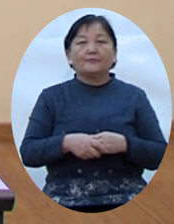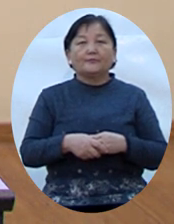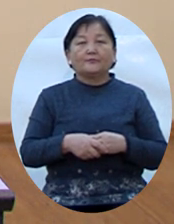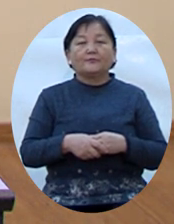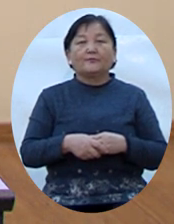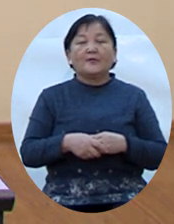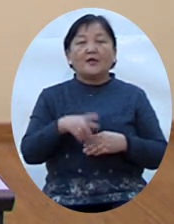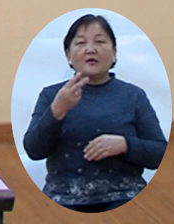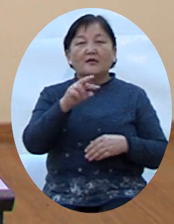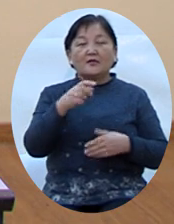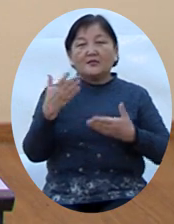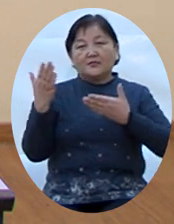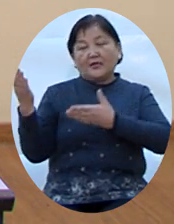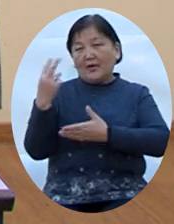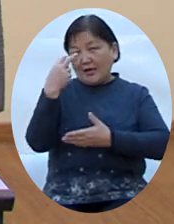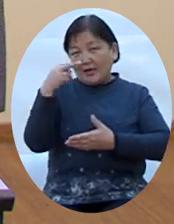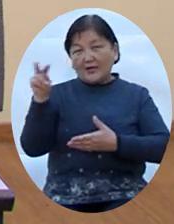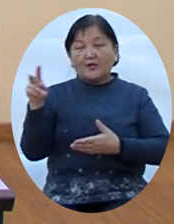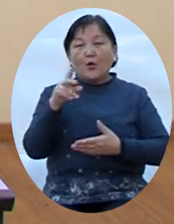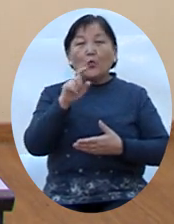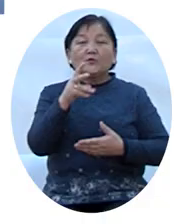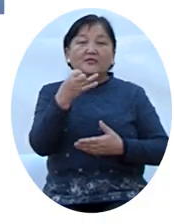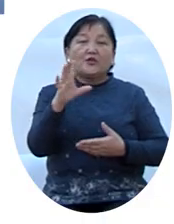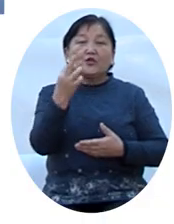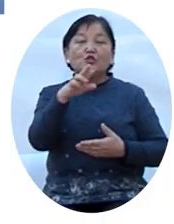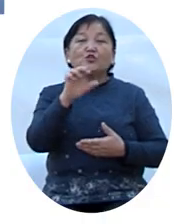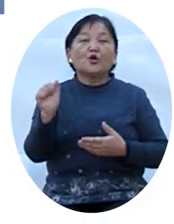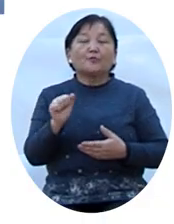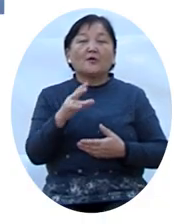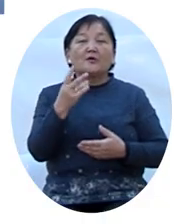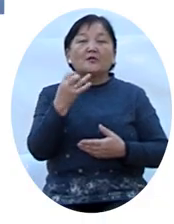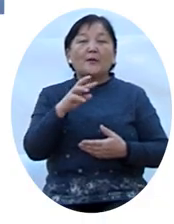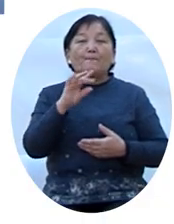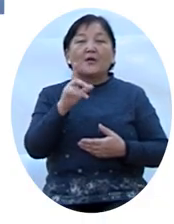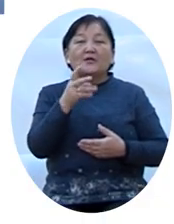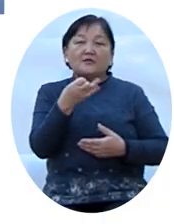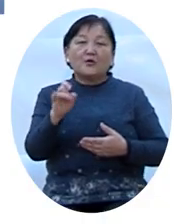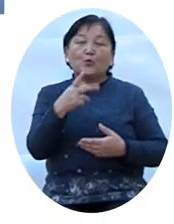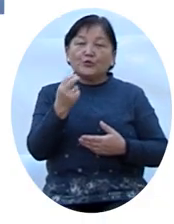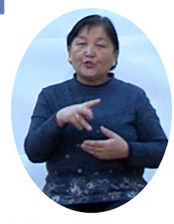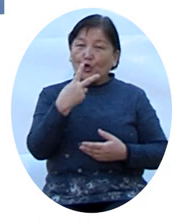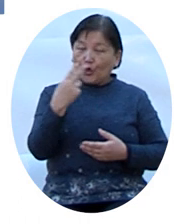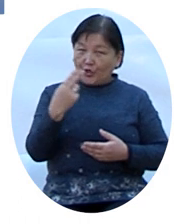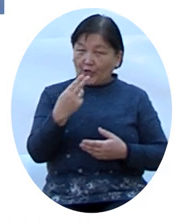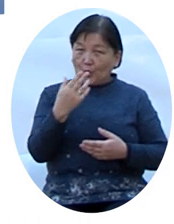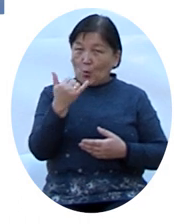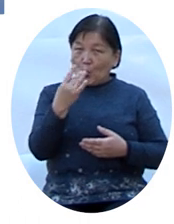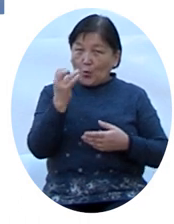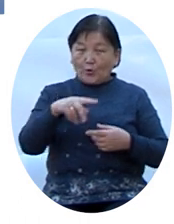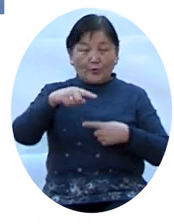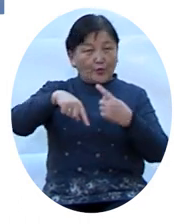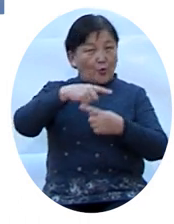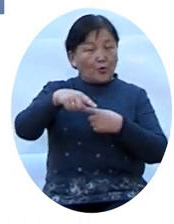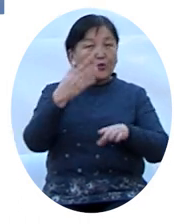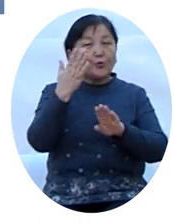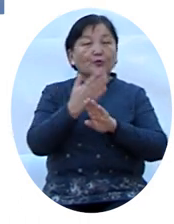За эндээс харахад хүнсний сод болон лимбигний хүчлийн харилцан үйлчлэлээр урвал явагдсныг хий ялгарласнаар